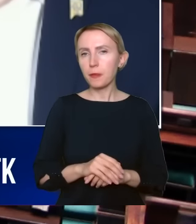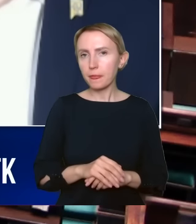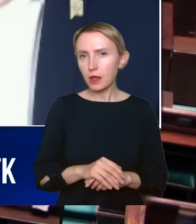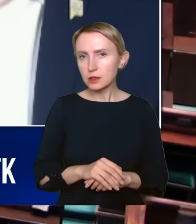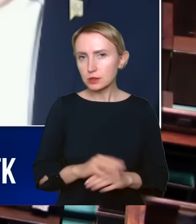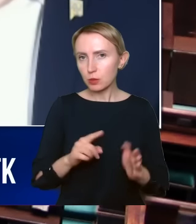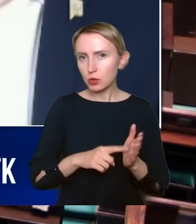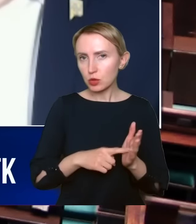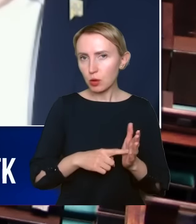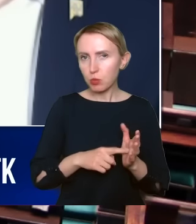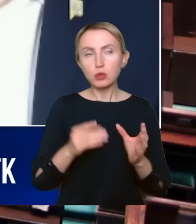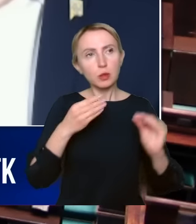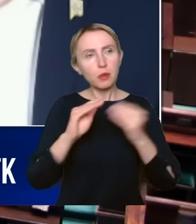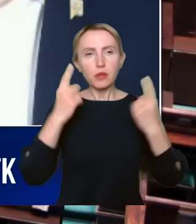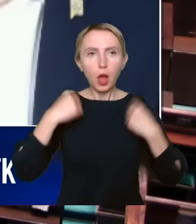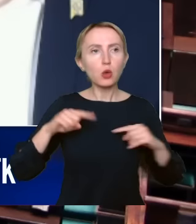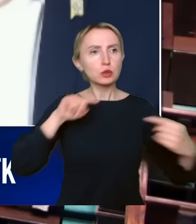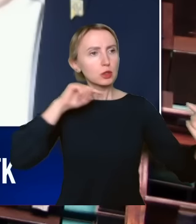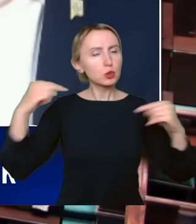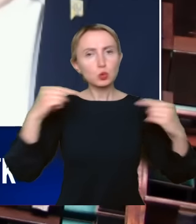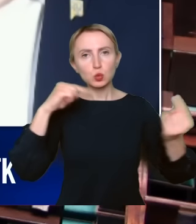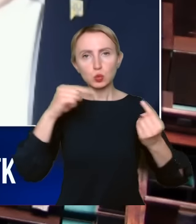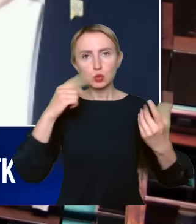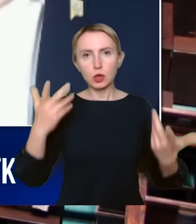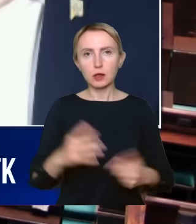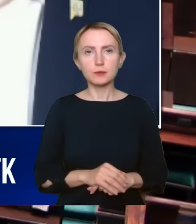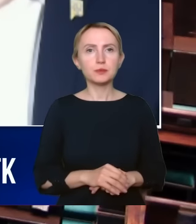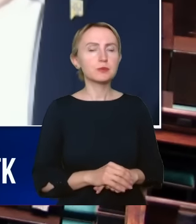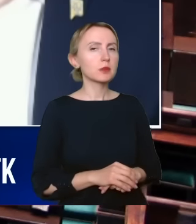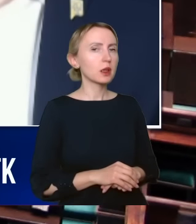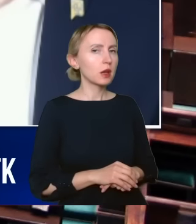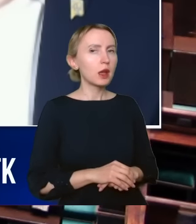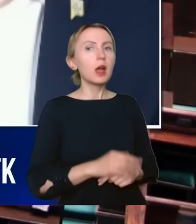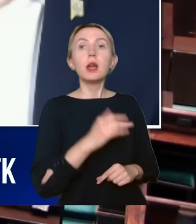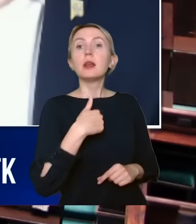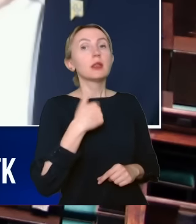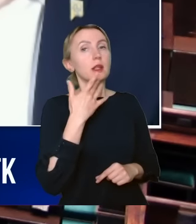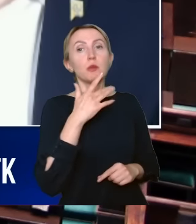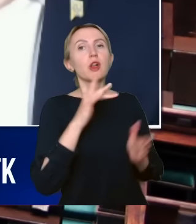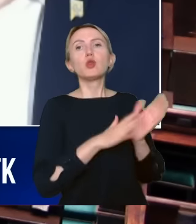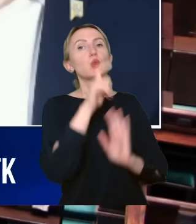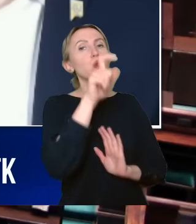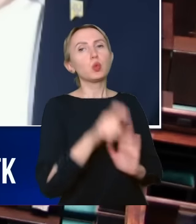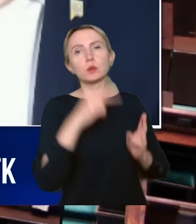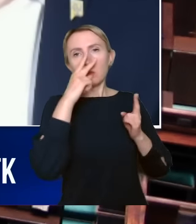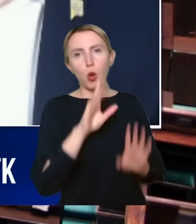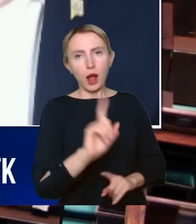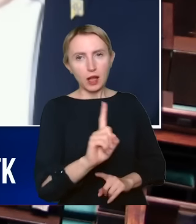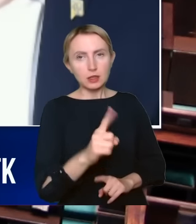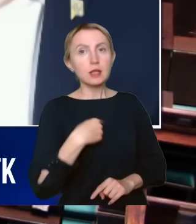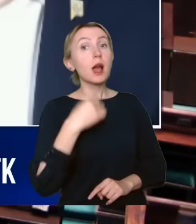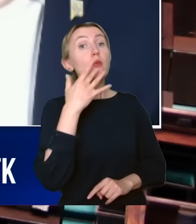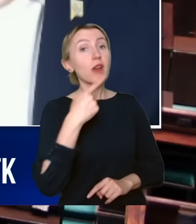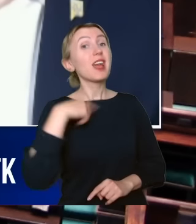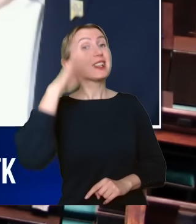w szerszym gronie przedyskutowane, więc ja zwracam na to uwagę. Ja nie mówię o tym, co Donald Tusk wskazuje, tylko mówię o tym, że znam